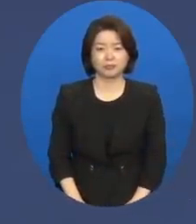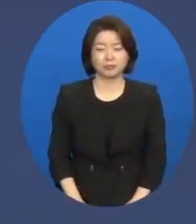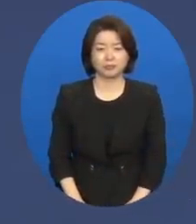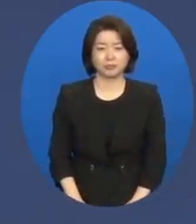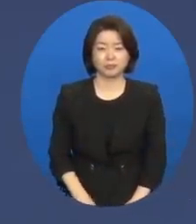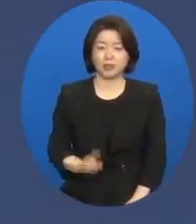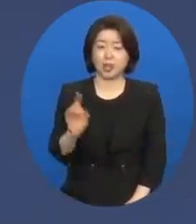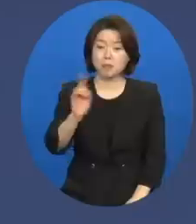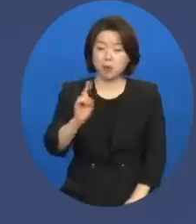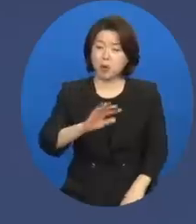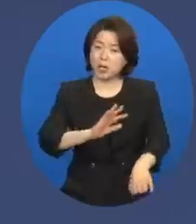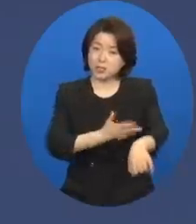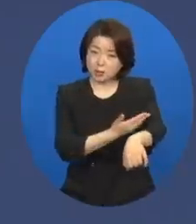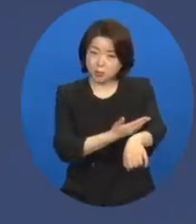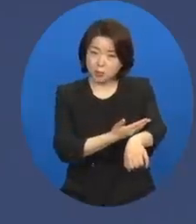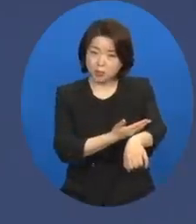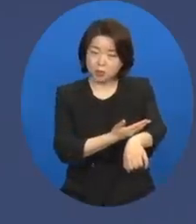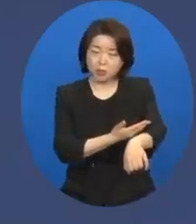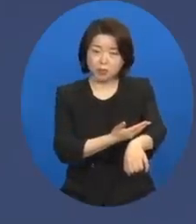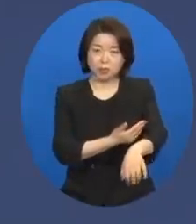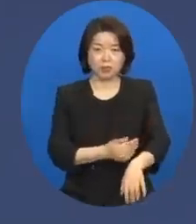뭐가 잘못됐느냐고요?